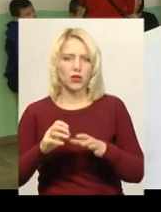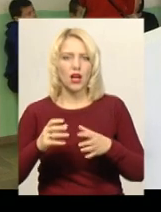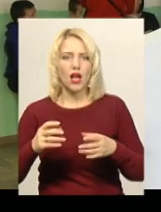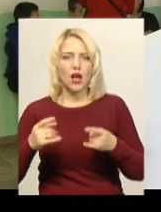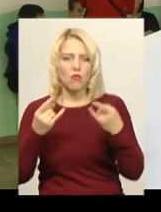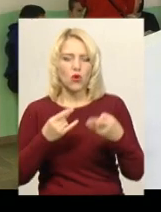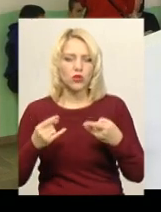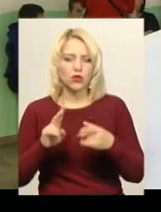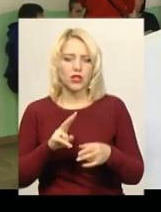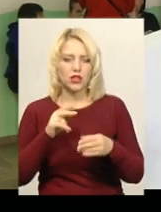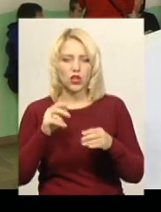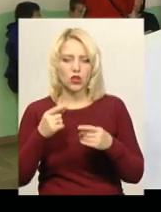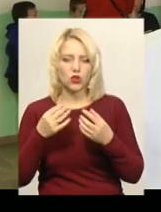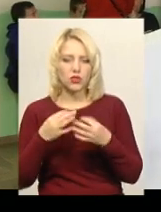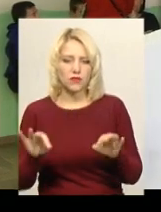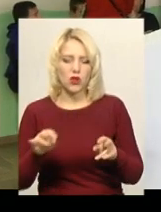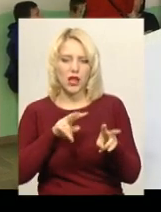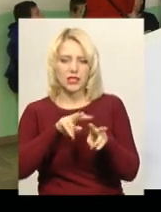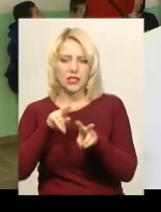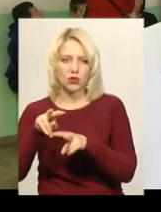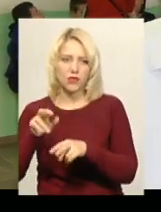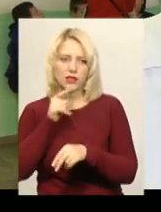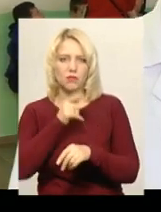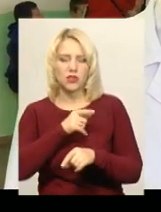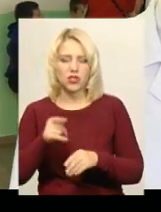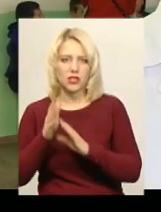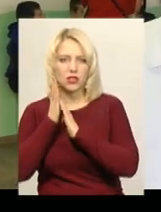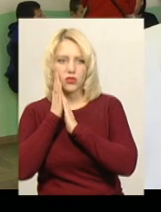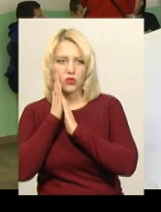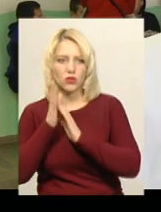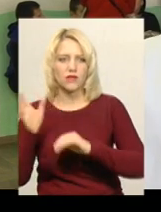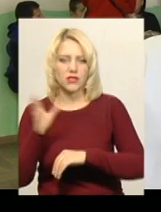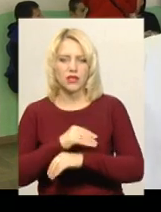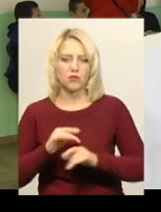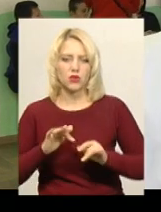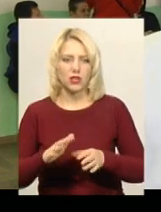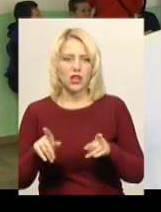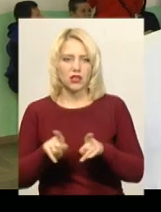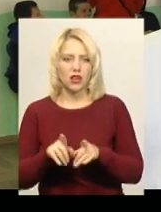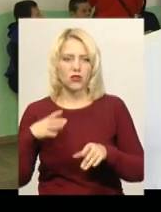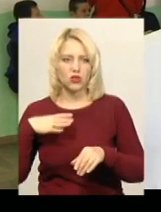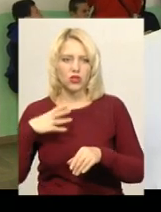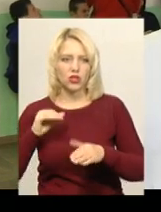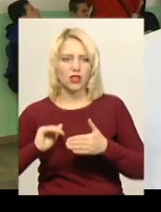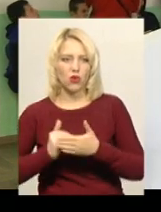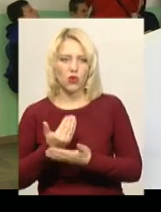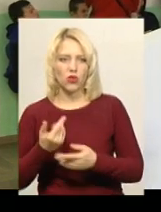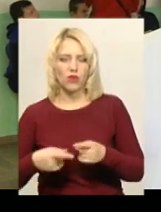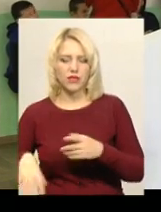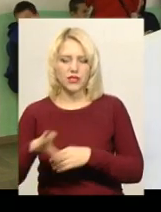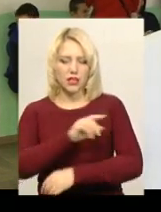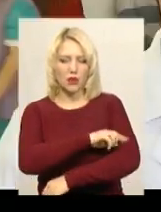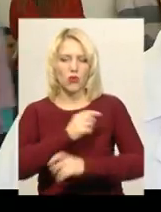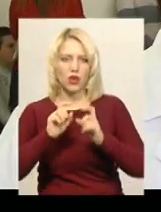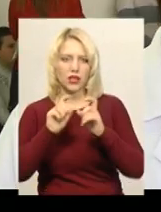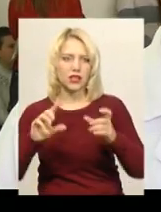які дозволяють слідкувати за дитиною під час медикументозного усідування, під час цих процедур. Також ми очікуємо одновлення всієї поліклініки